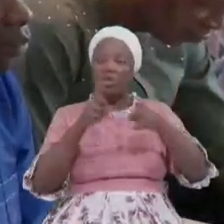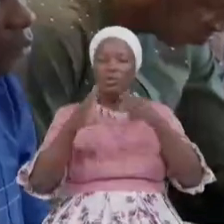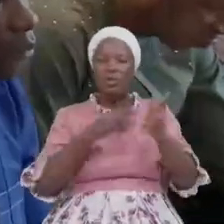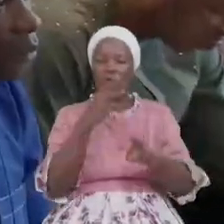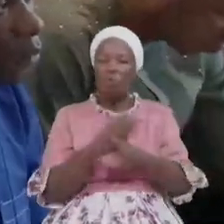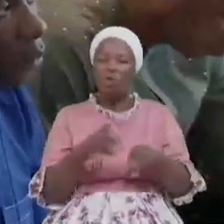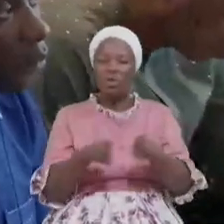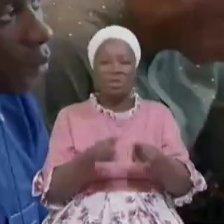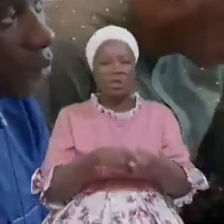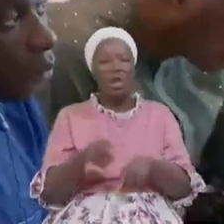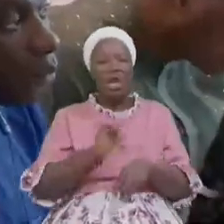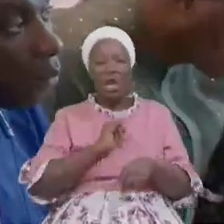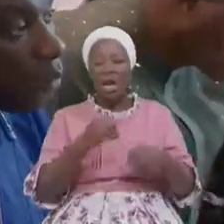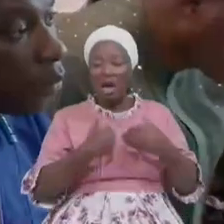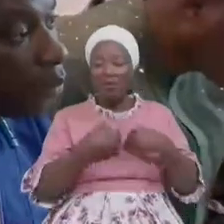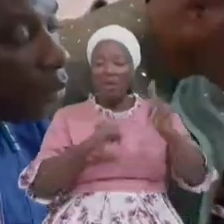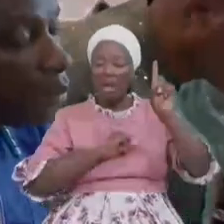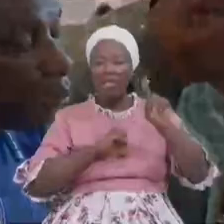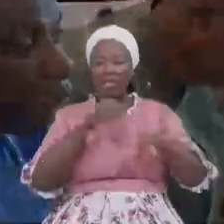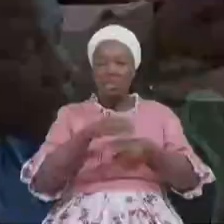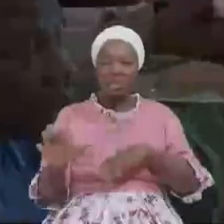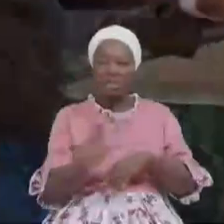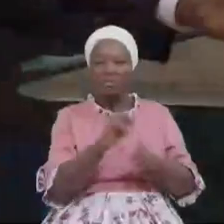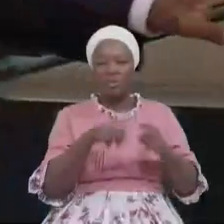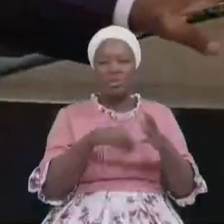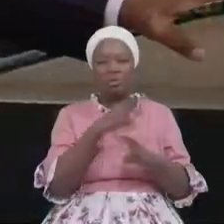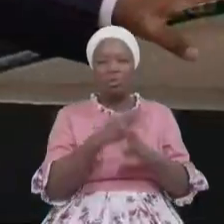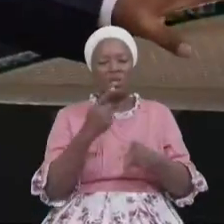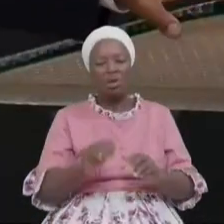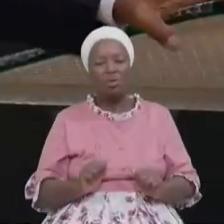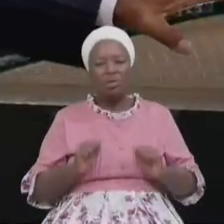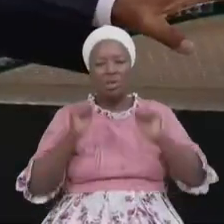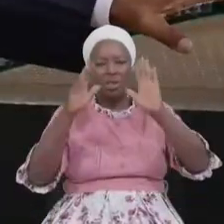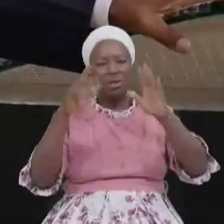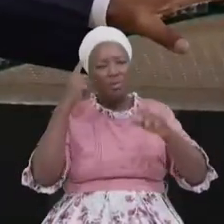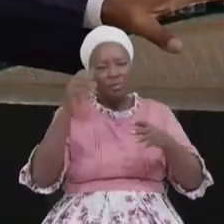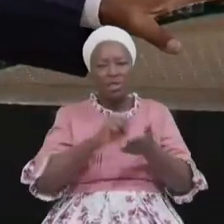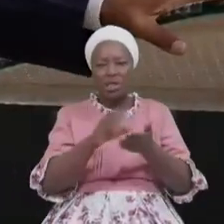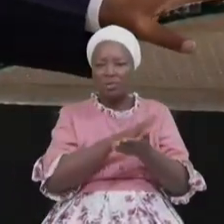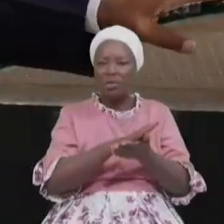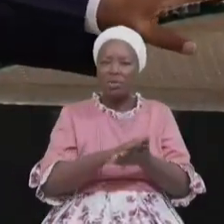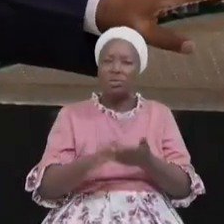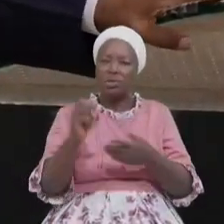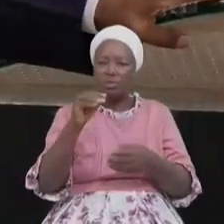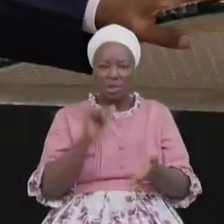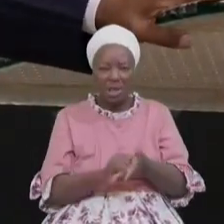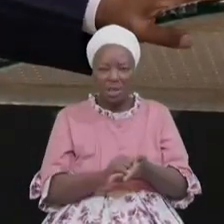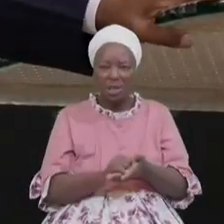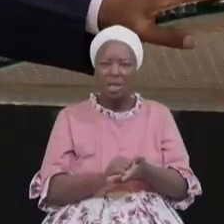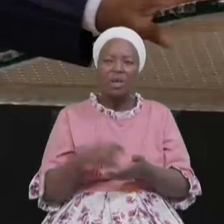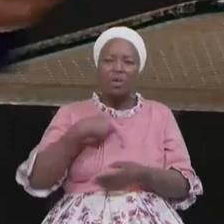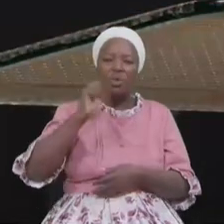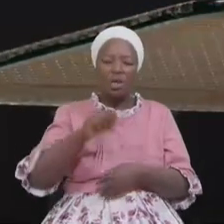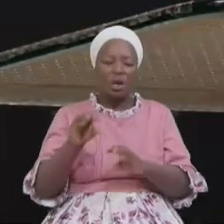envoyés dans le monde. La consécration pour la sanctification afin que nous puissions aller plus